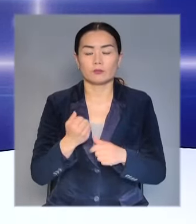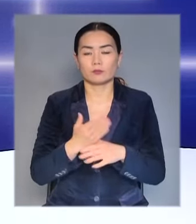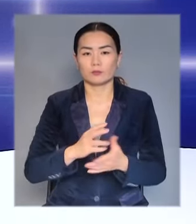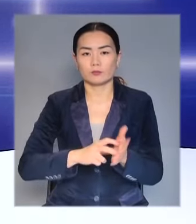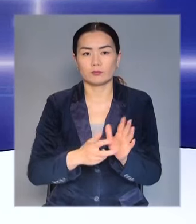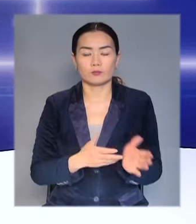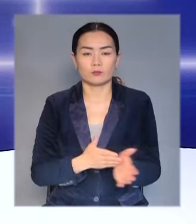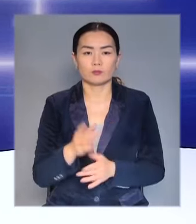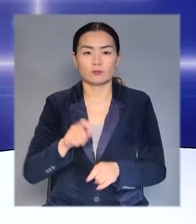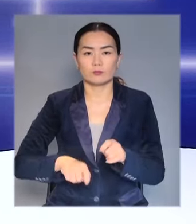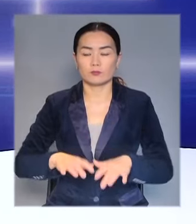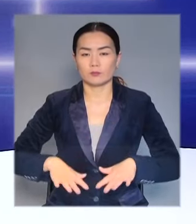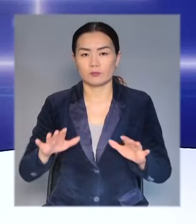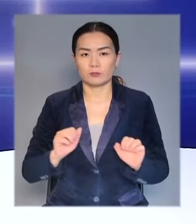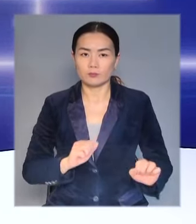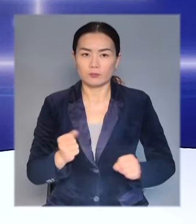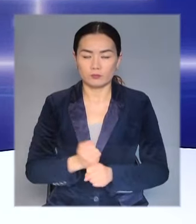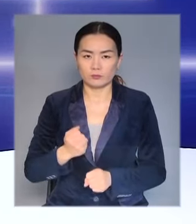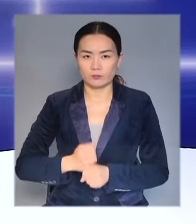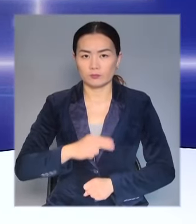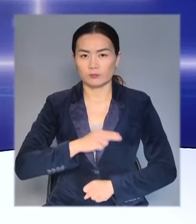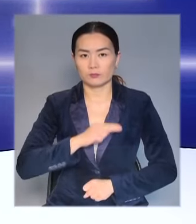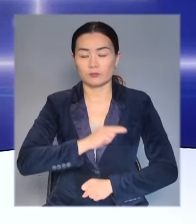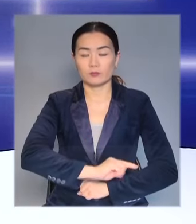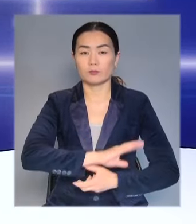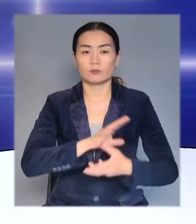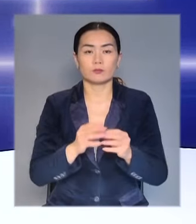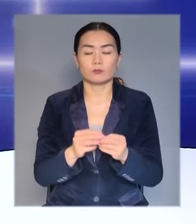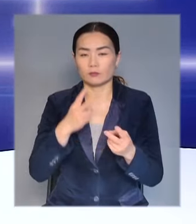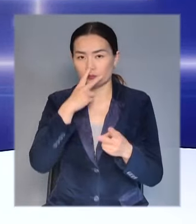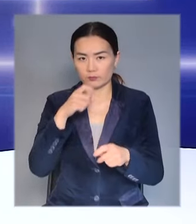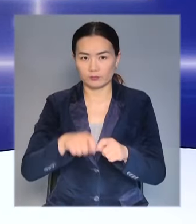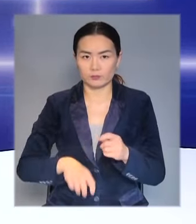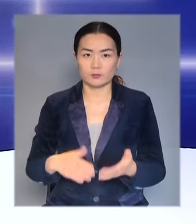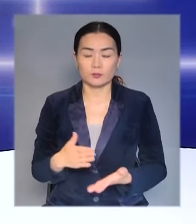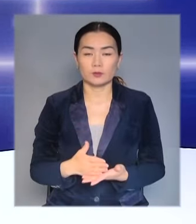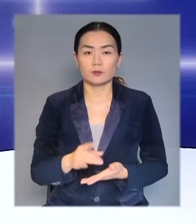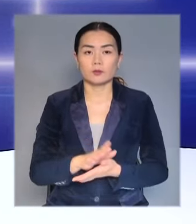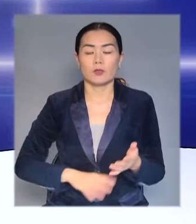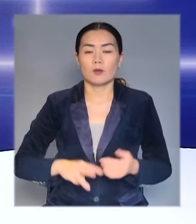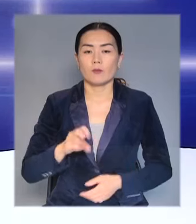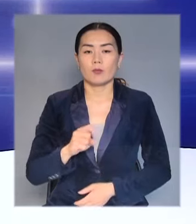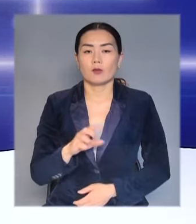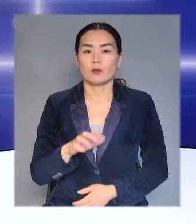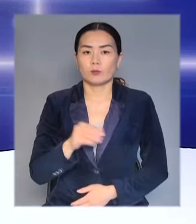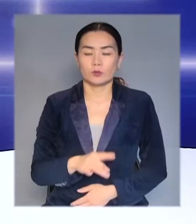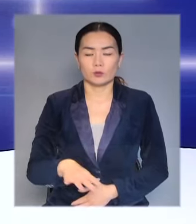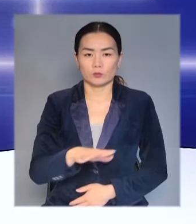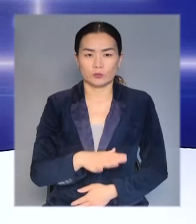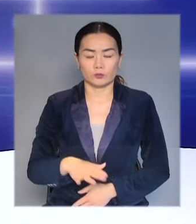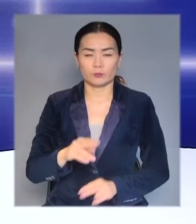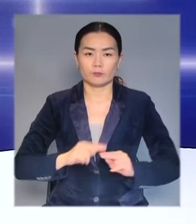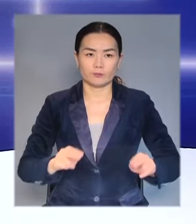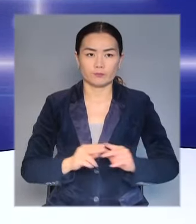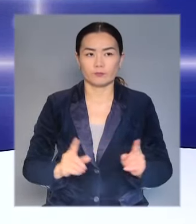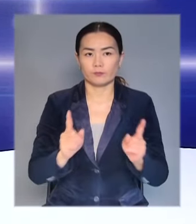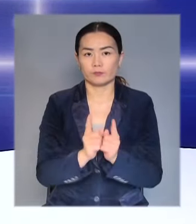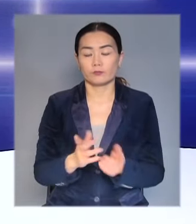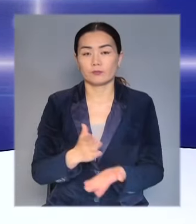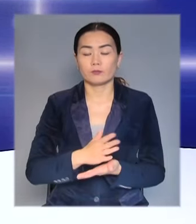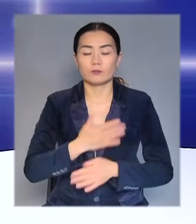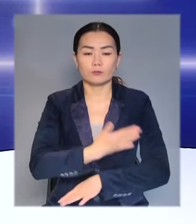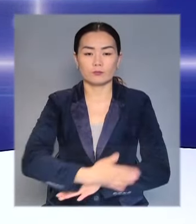эвакуациялық пункттар алып, өңірде тасқындың алдын алу мақсатында жүргізіліп жатқан жұмыстармен танысты. Сонымен қатар Махамбет ауданына барып, мұғалімдермен